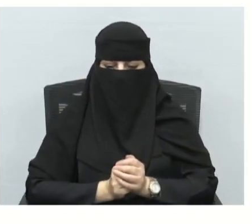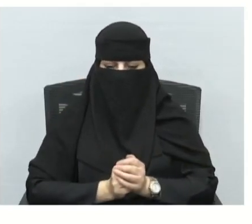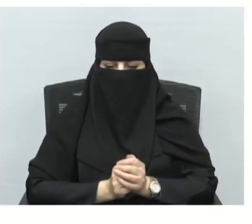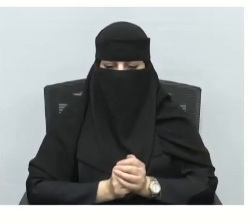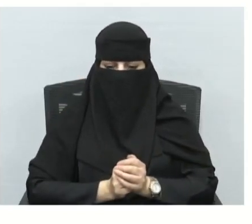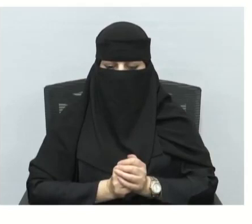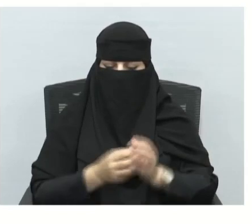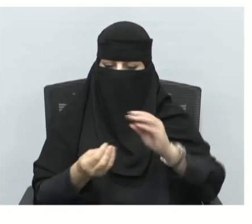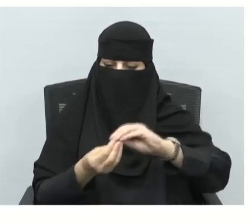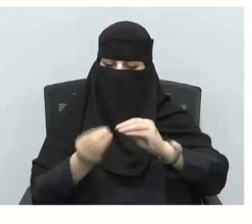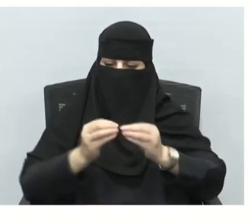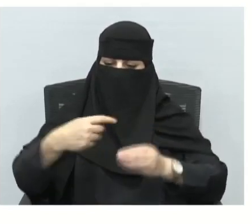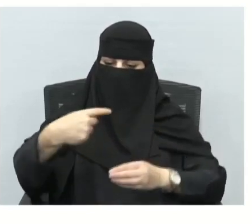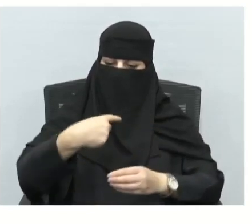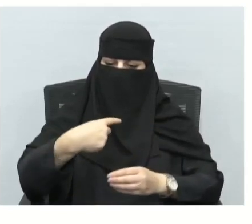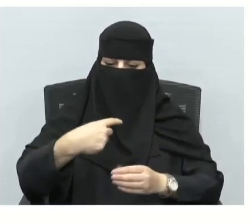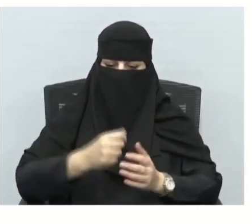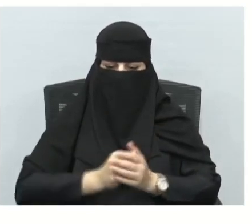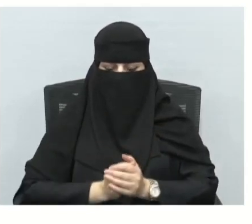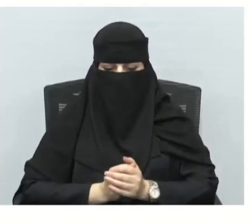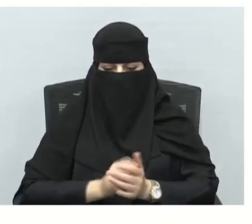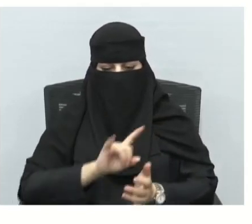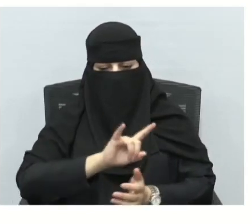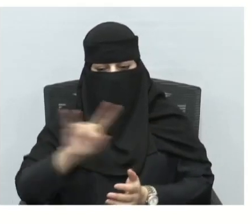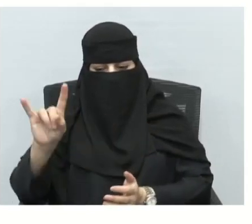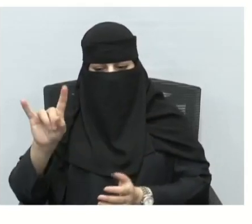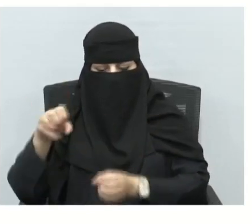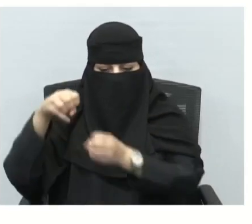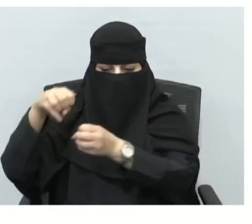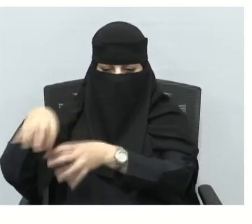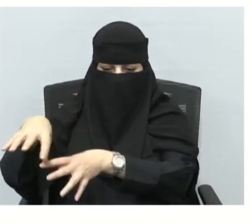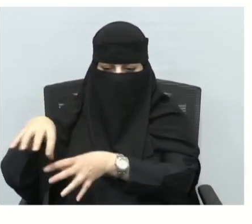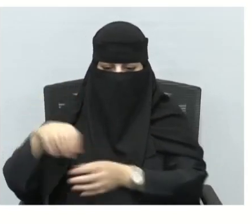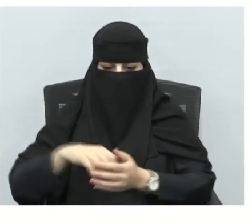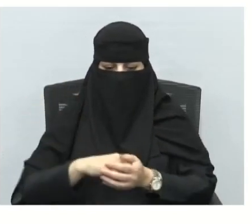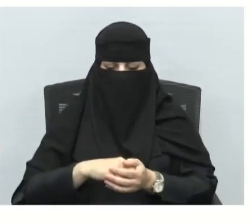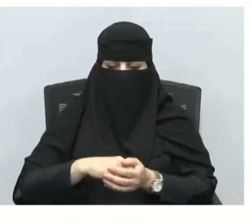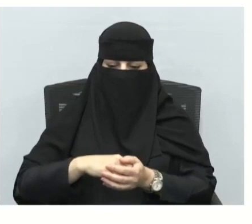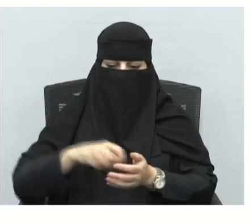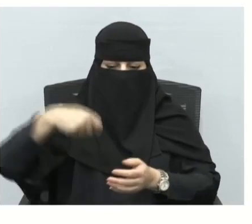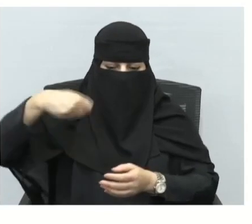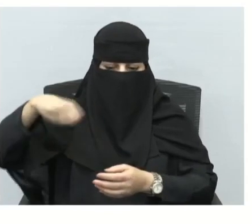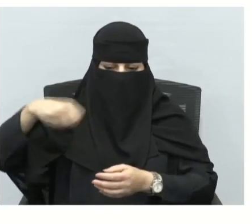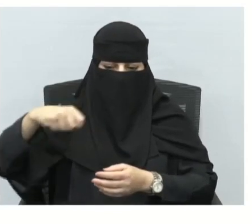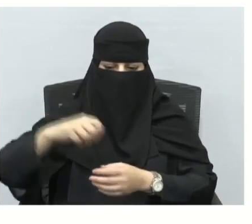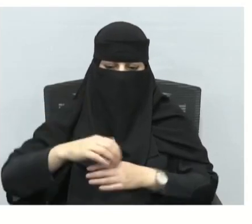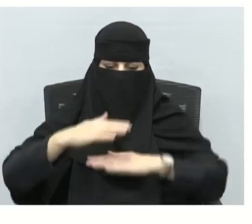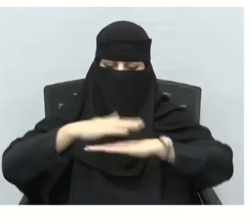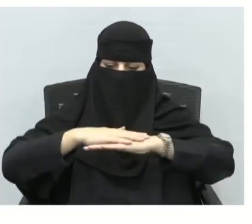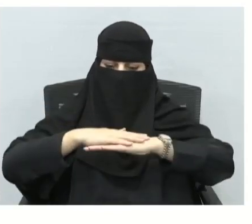ارتب الواني ولا ارمي الورقه